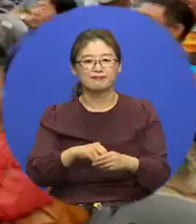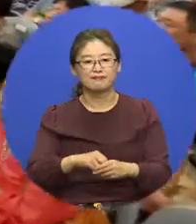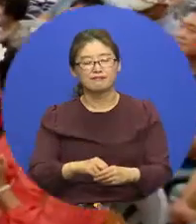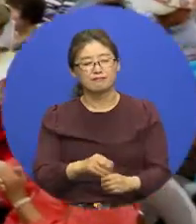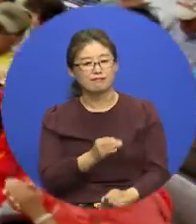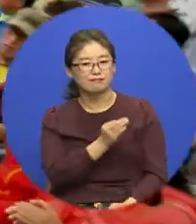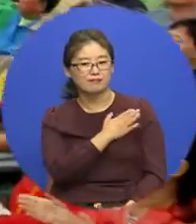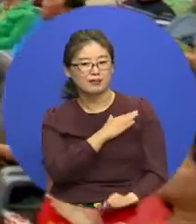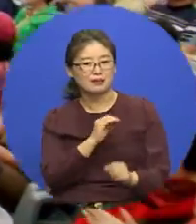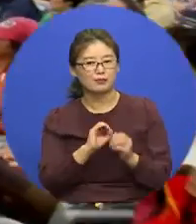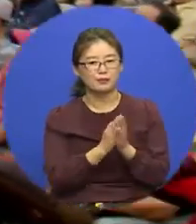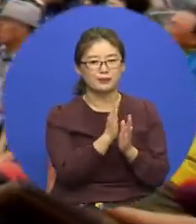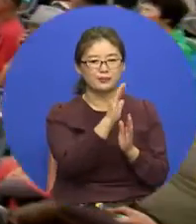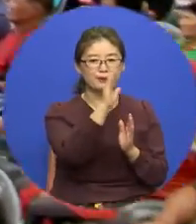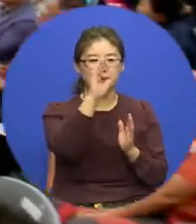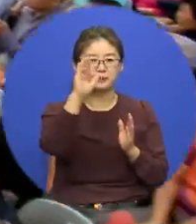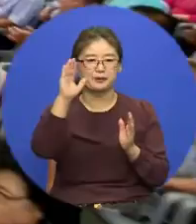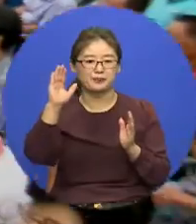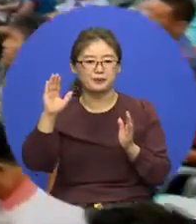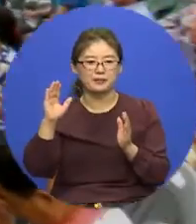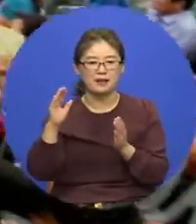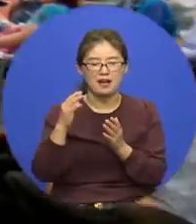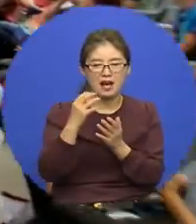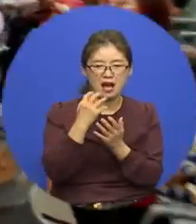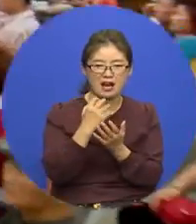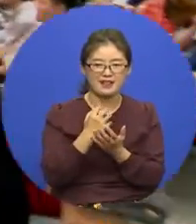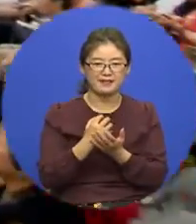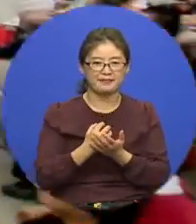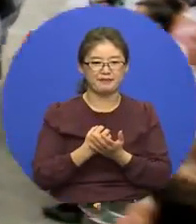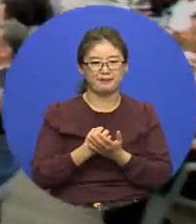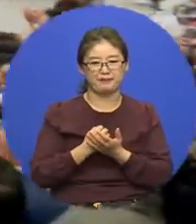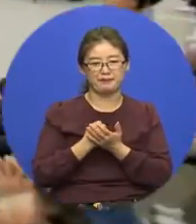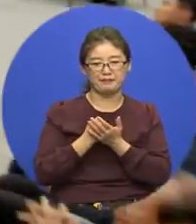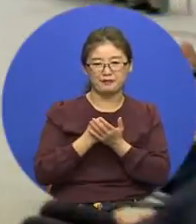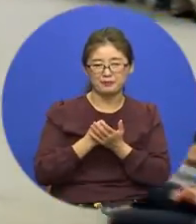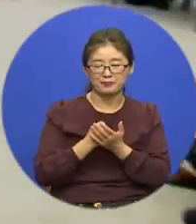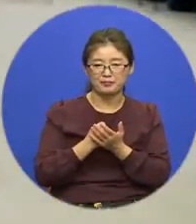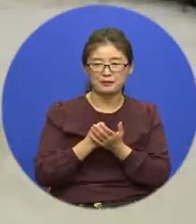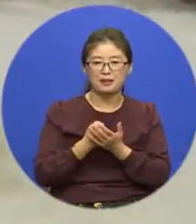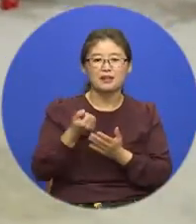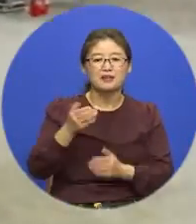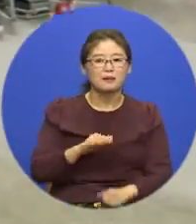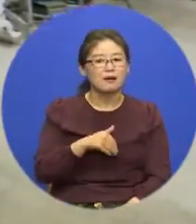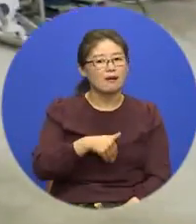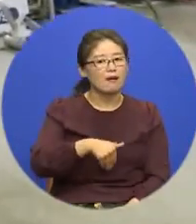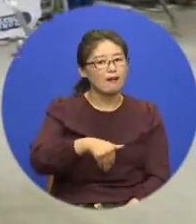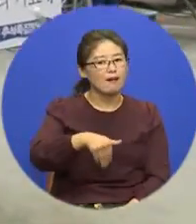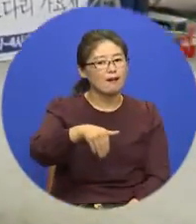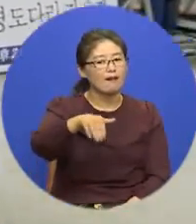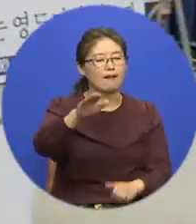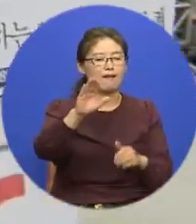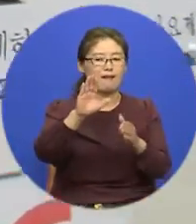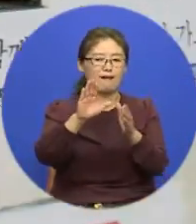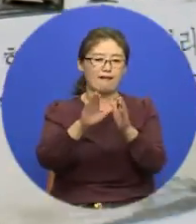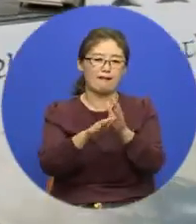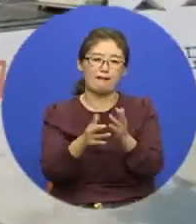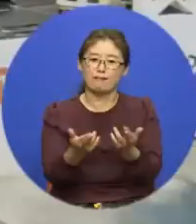심어 우리 영화 손에 쥐어도 갈 때는 빈손이라네